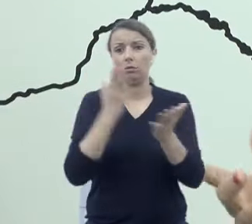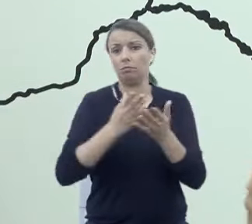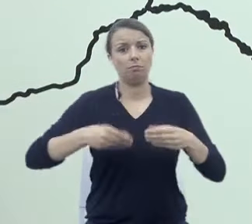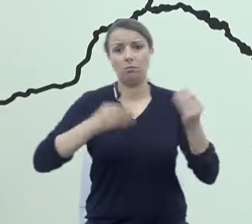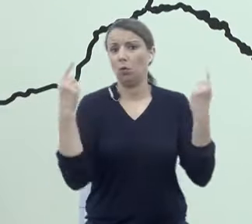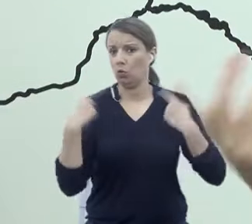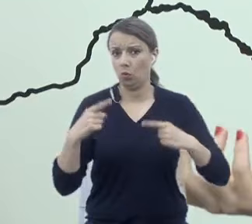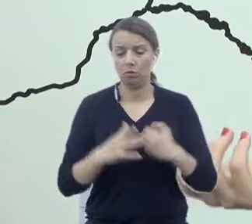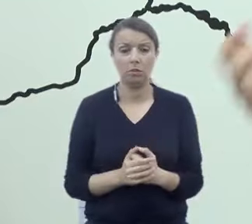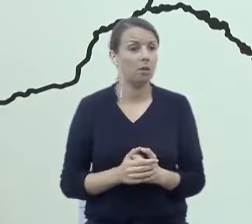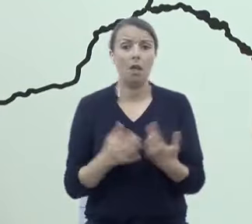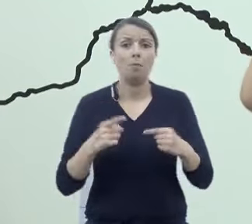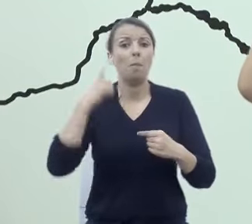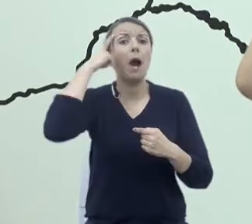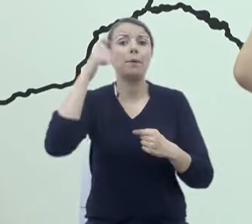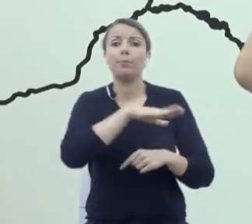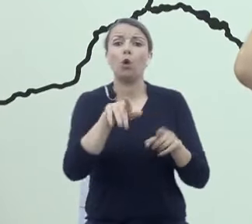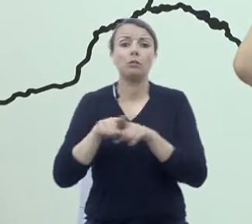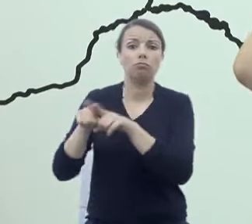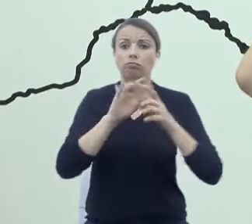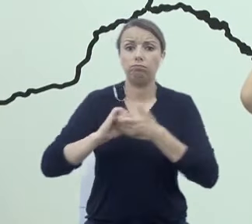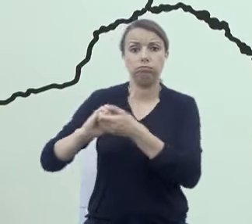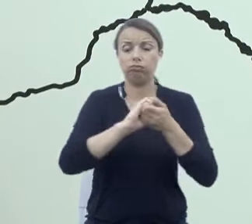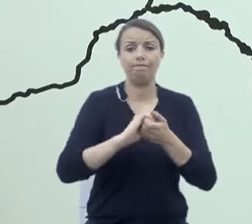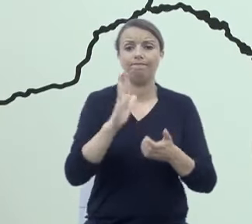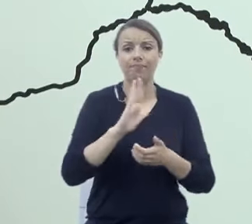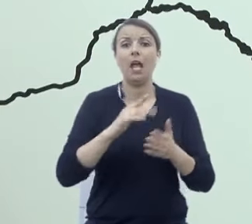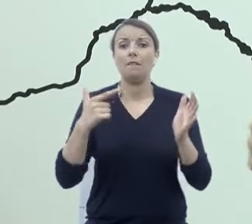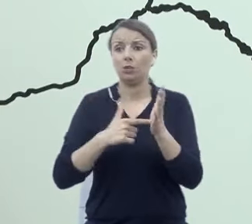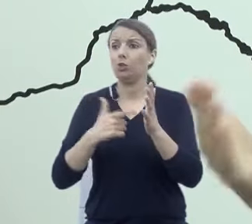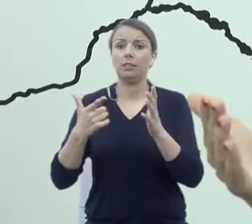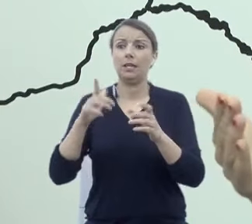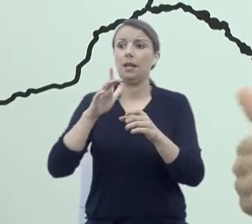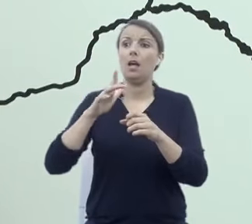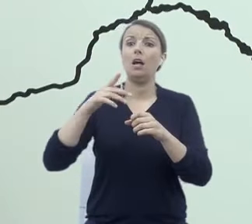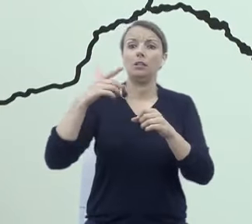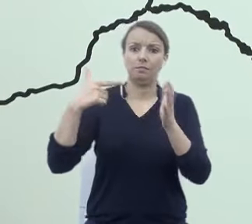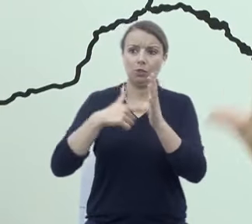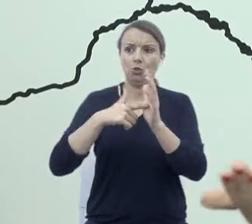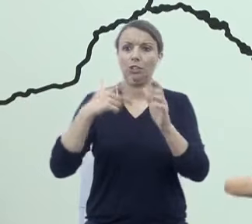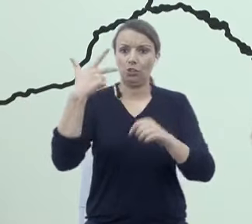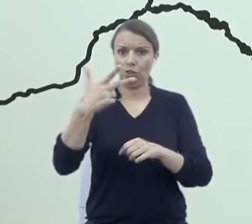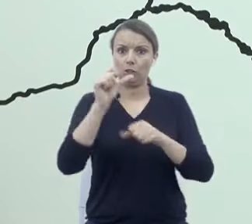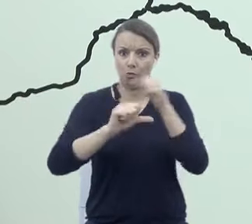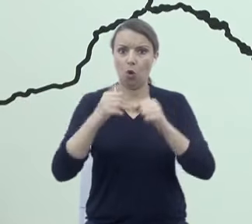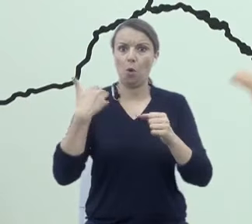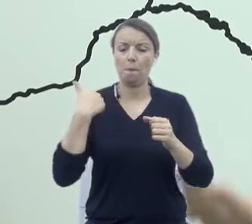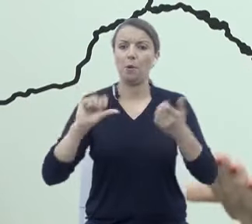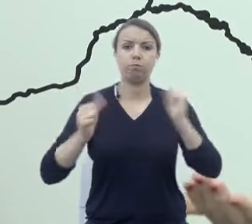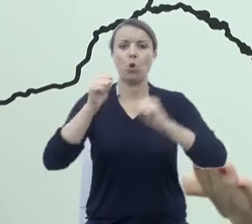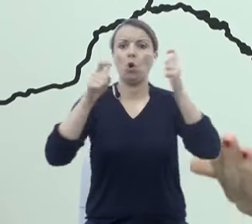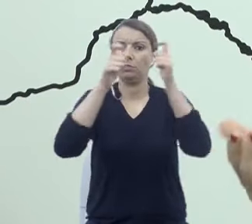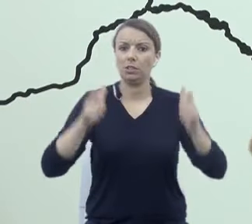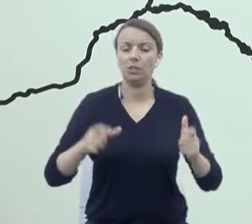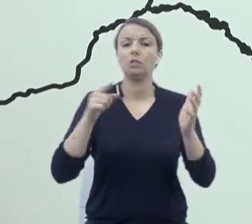jednoczyć. Dopiero w 2003 roku jest wybudowany pomnik wywiezionym na wschód i on jak gdyby jakby od początku był jak gdyby